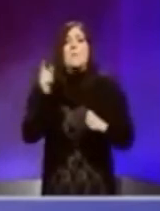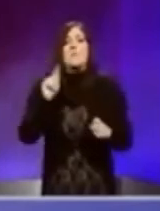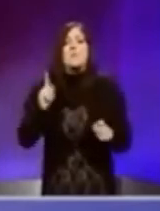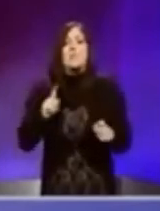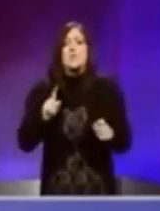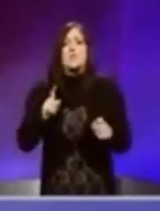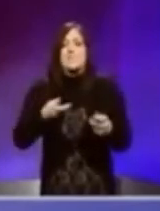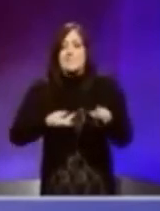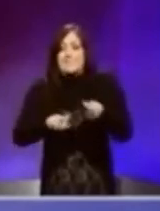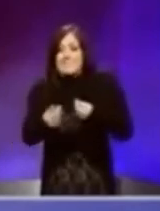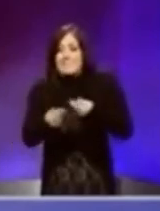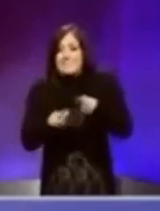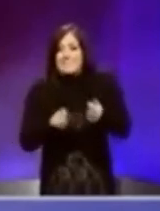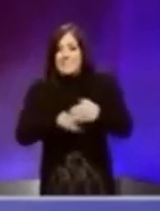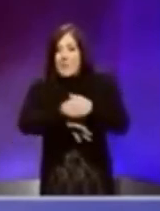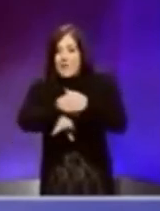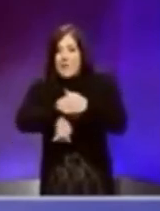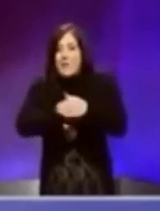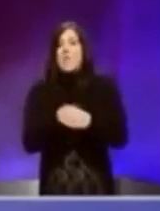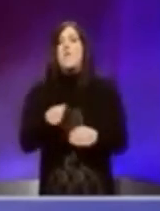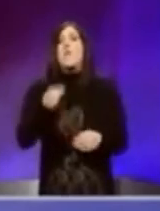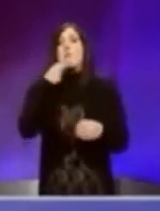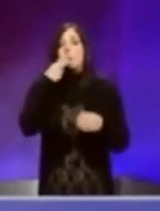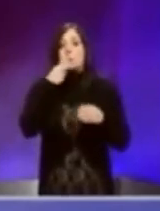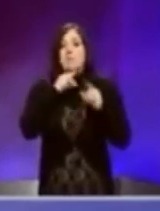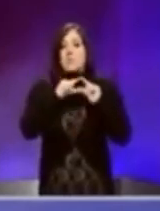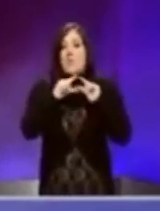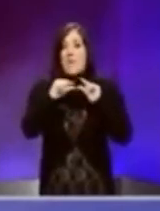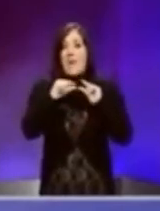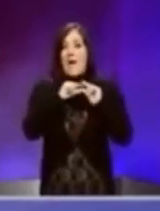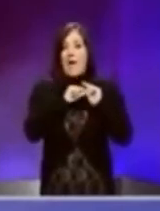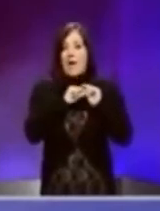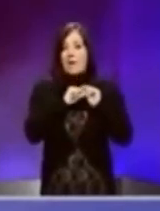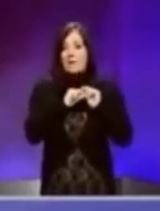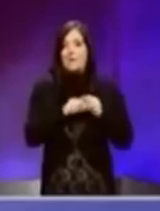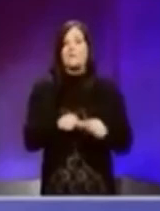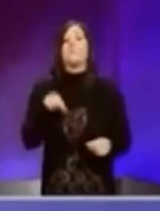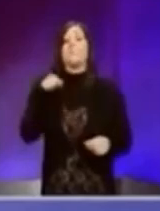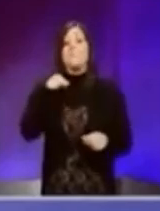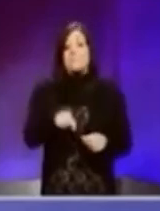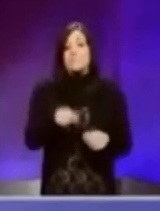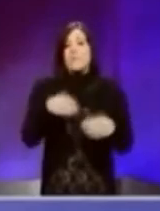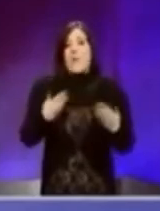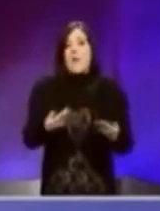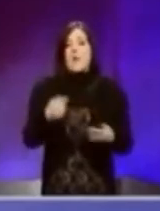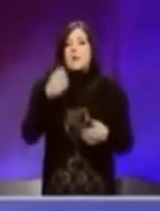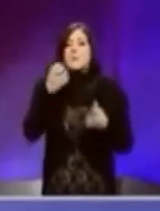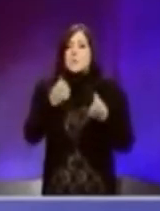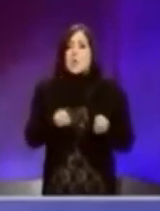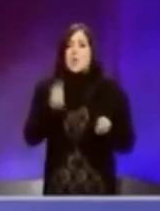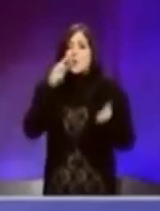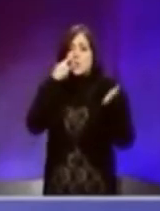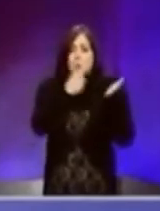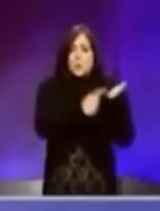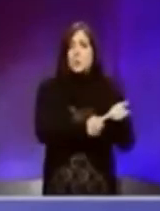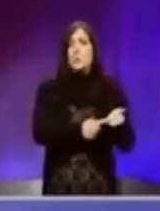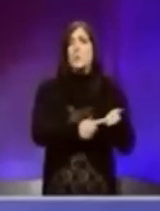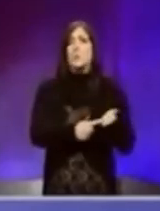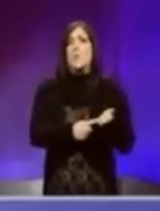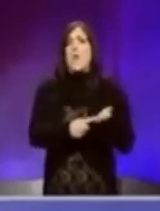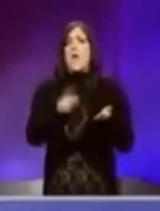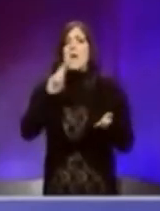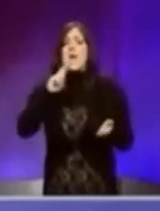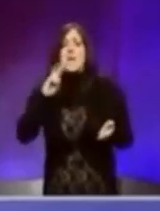id-dokumenti joħorġu kollha. L-istituzzjonijiet kollha tal-Unjoni Ewropea hemm bżonn allura li jagħtu kont ta' għamilhom u l-iżjed li jridu jagħtu